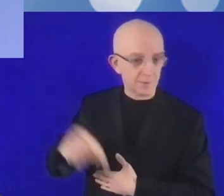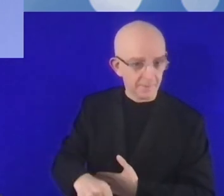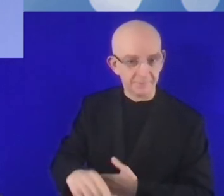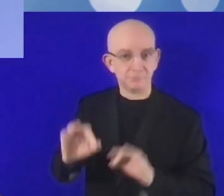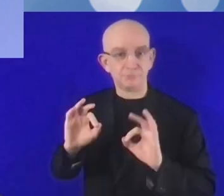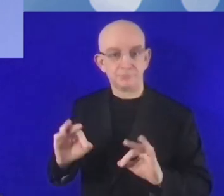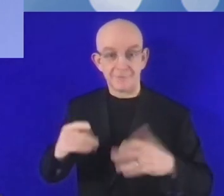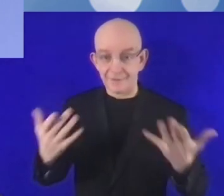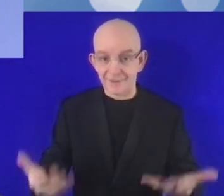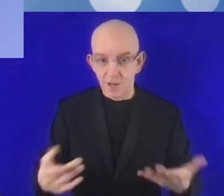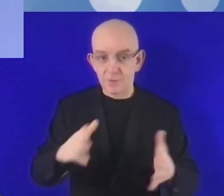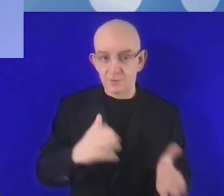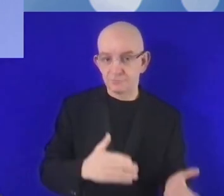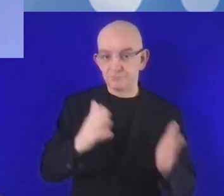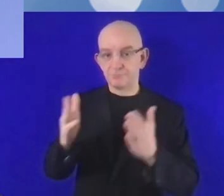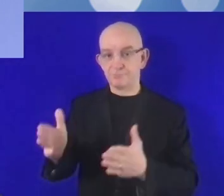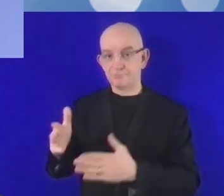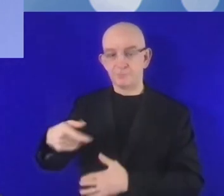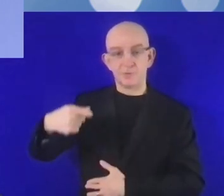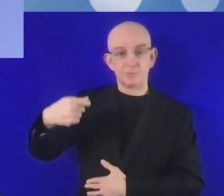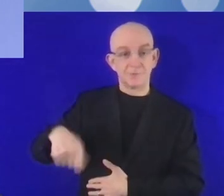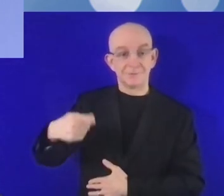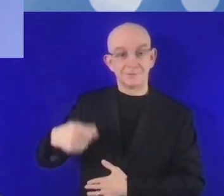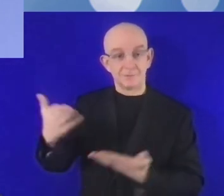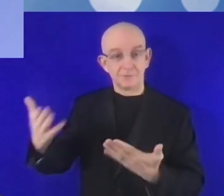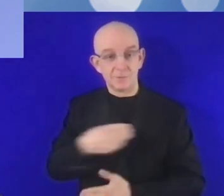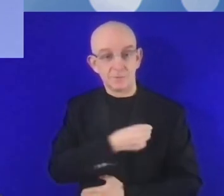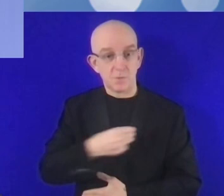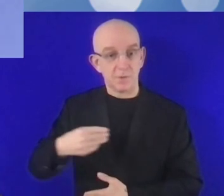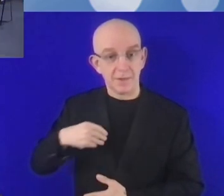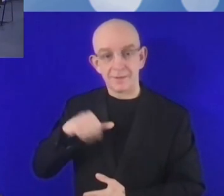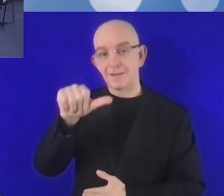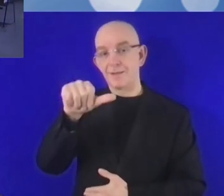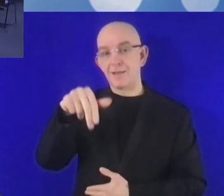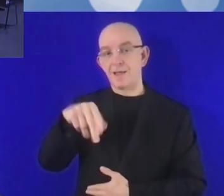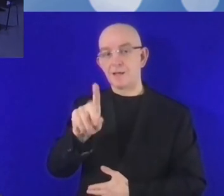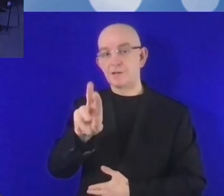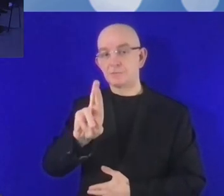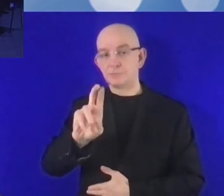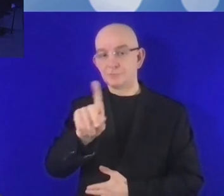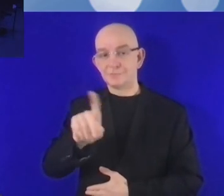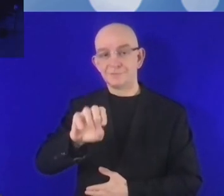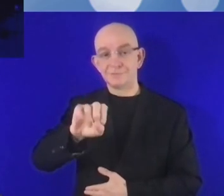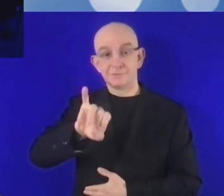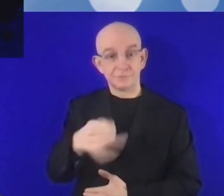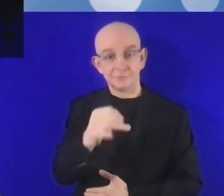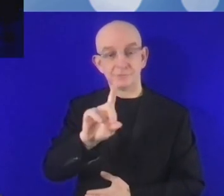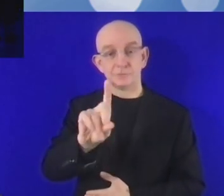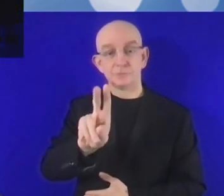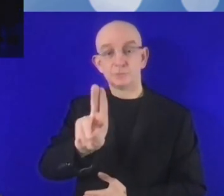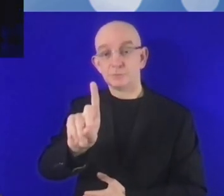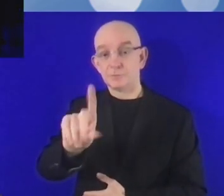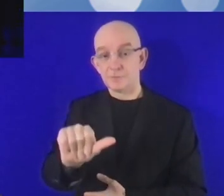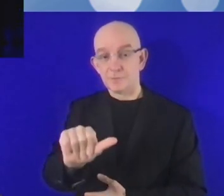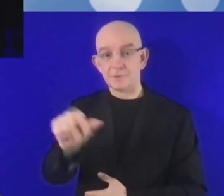大会。现在我想请波兰共和国总统安德烈·杜达先生给大